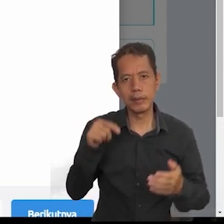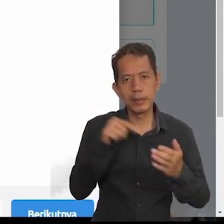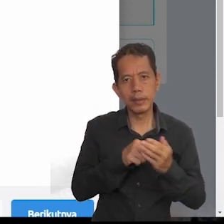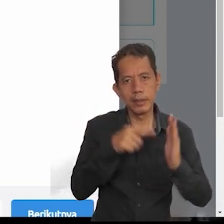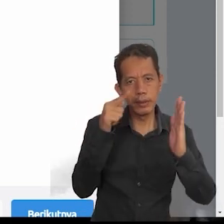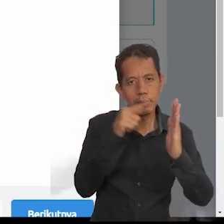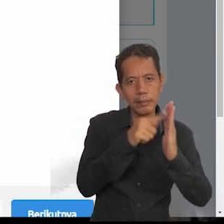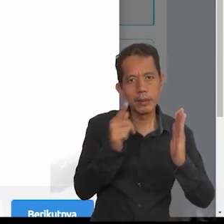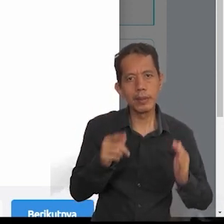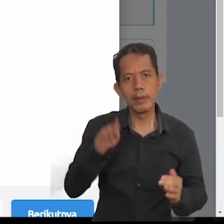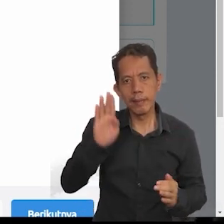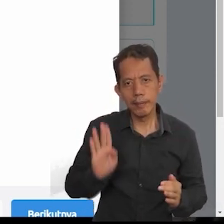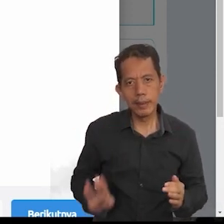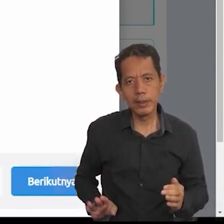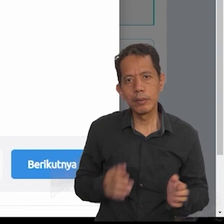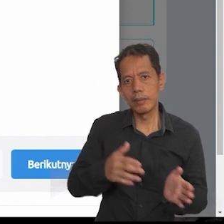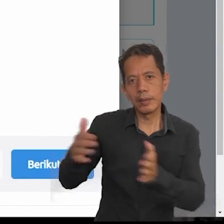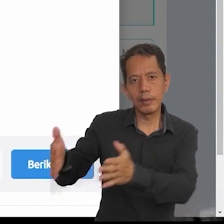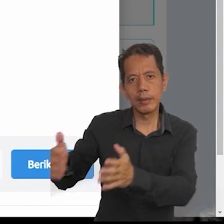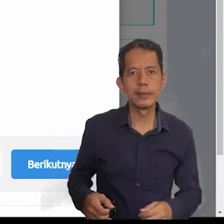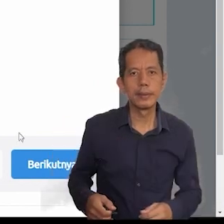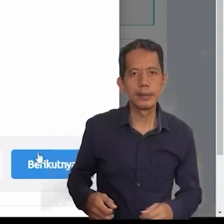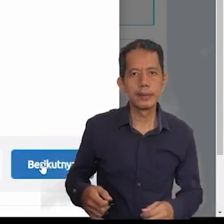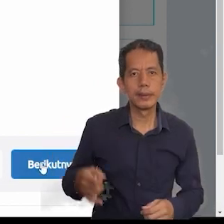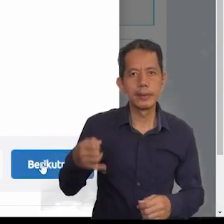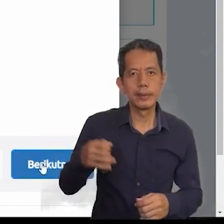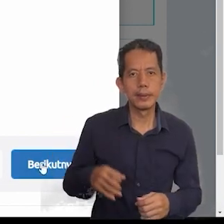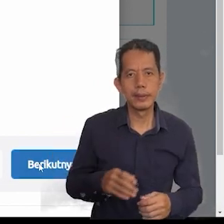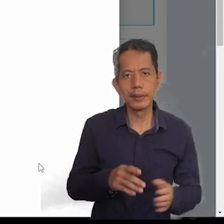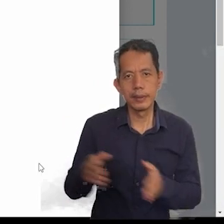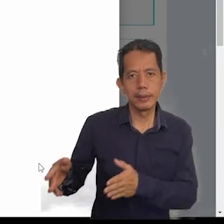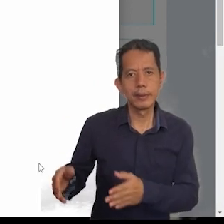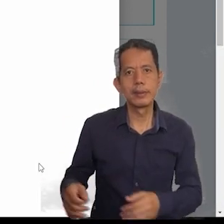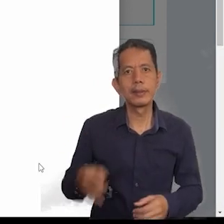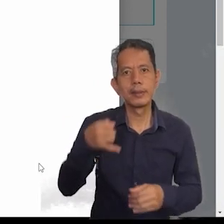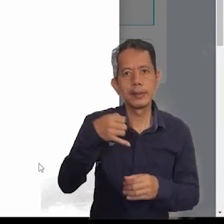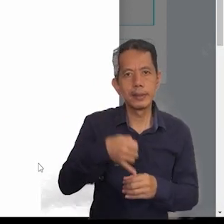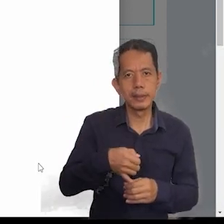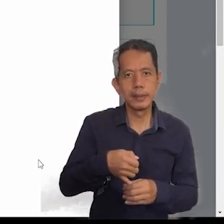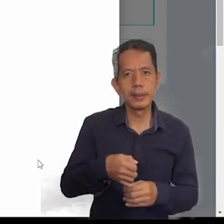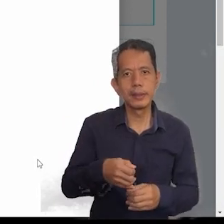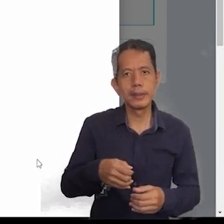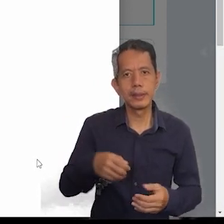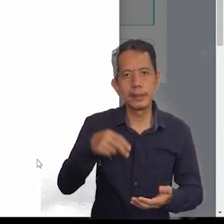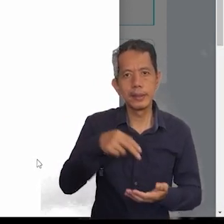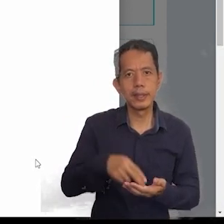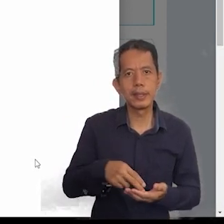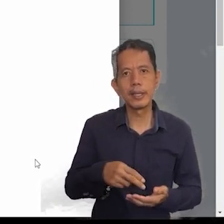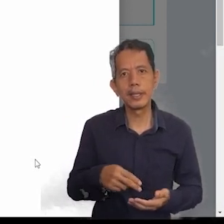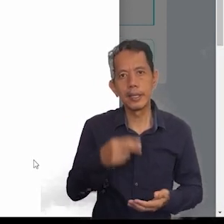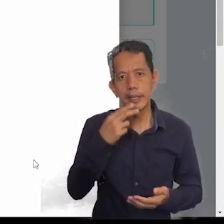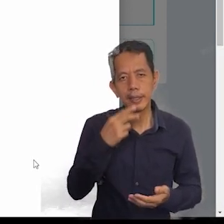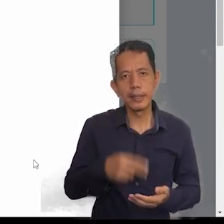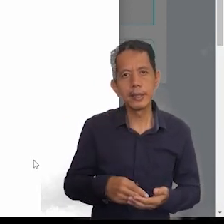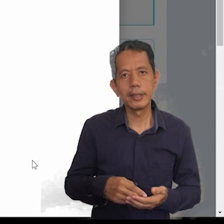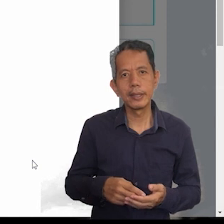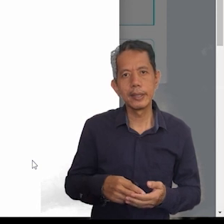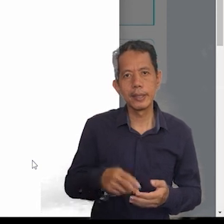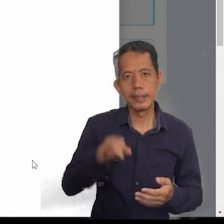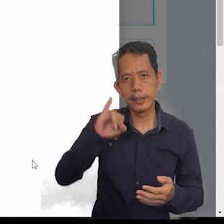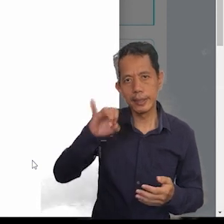Lalu, klik tombol biru berikutnya. Kemudian, isi data diri dan